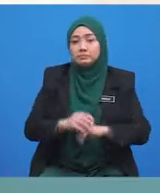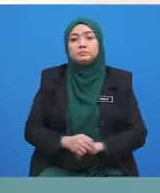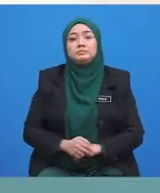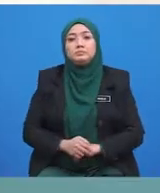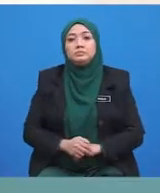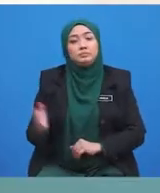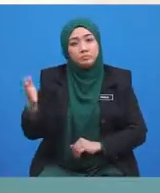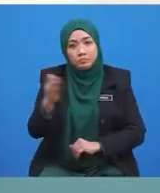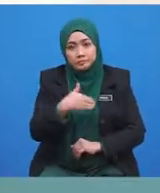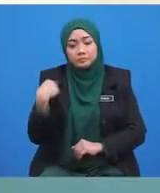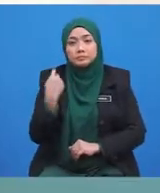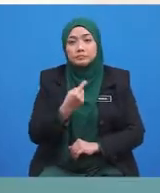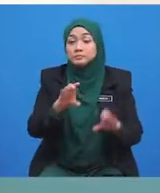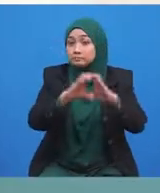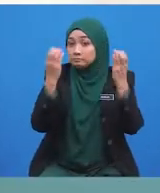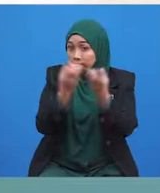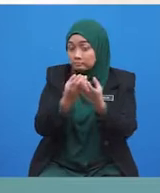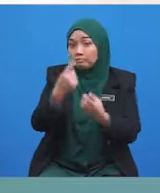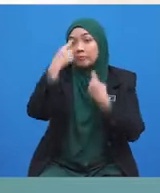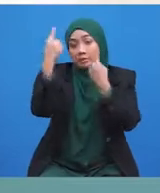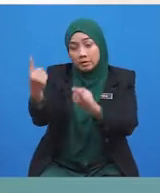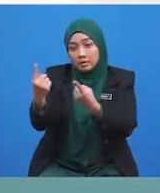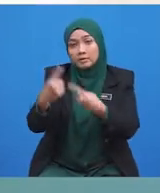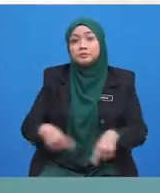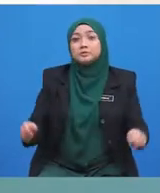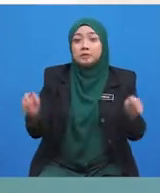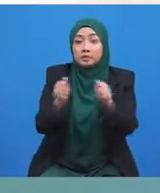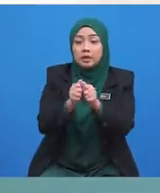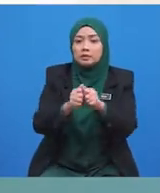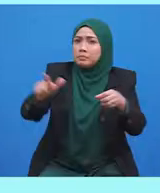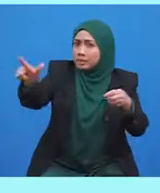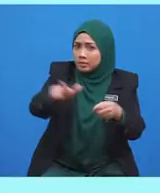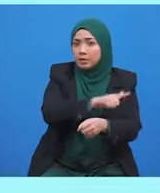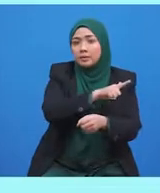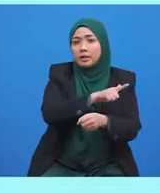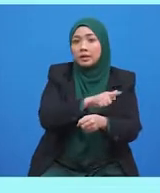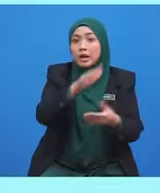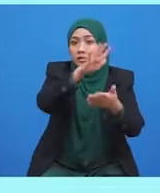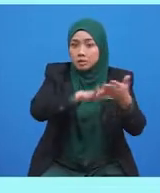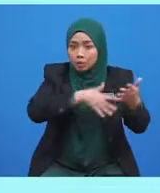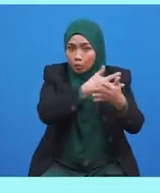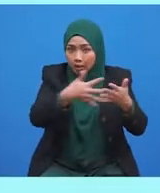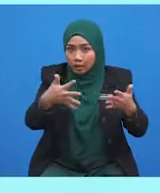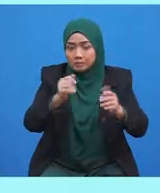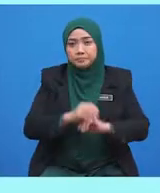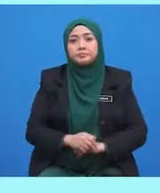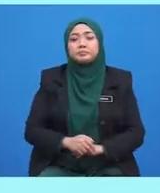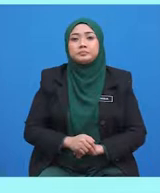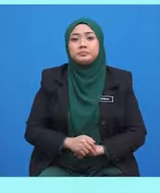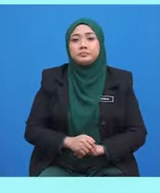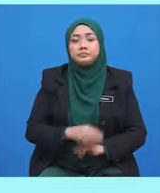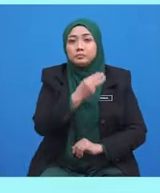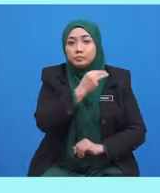Seterusnya, jom kita kumpul data dengan melengkapkan jadual. Murid